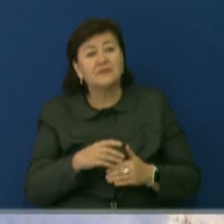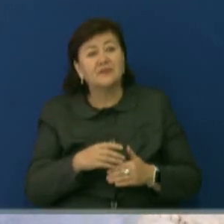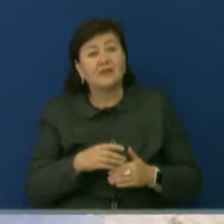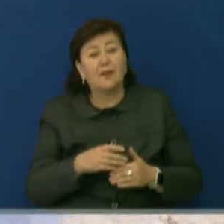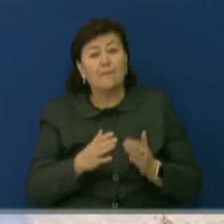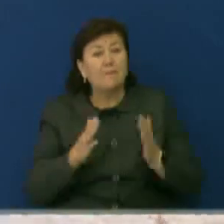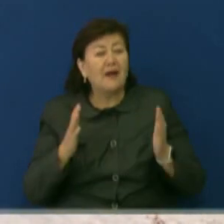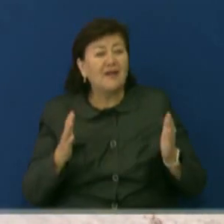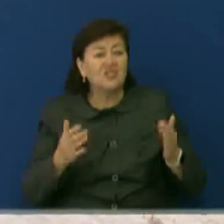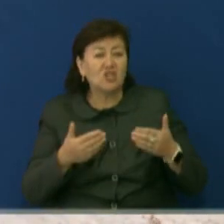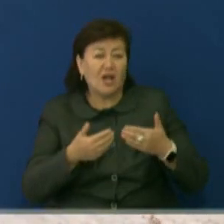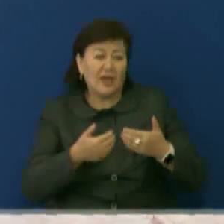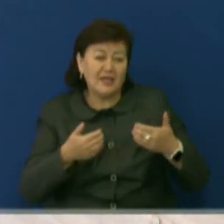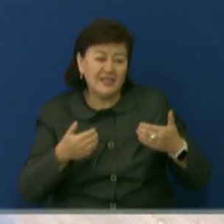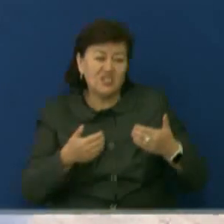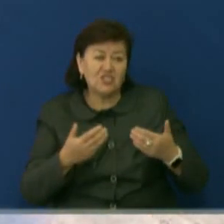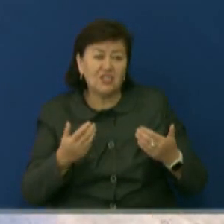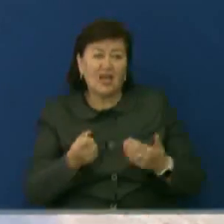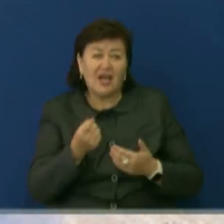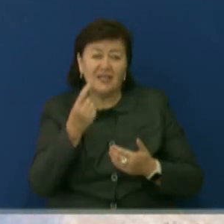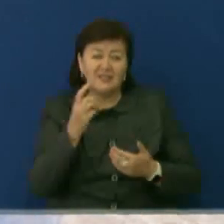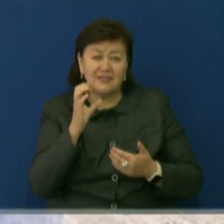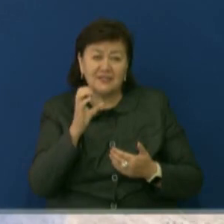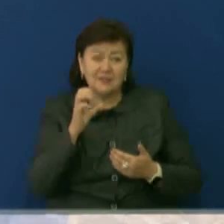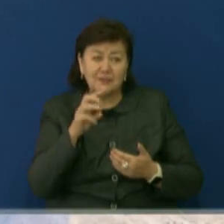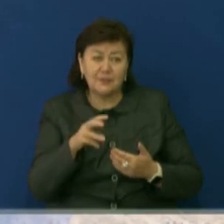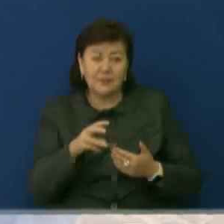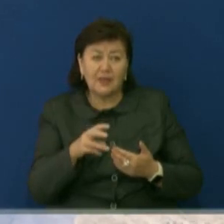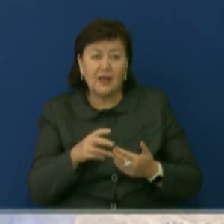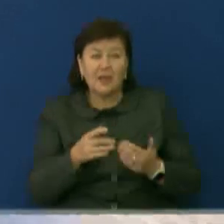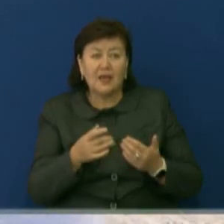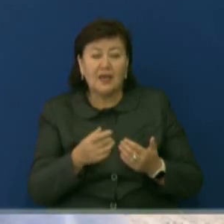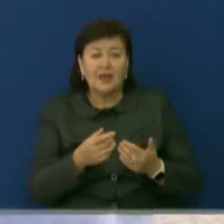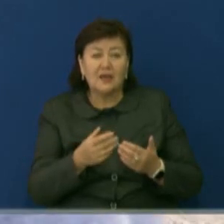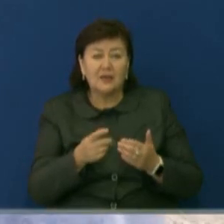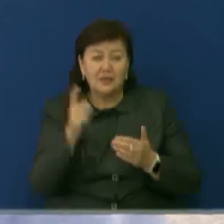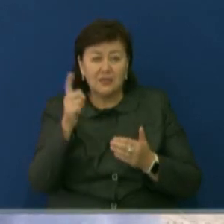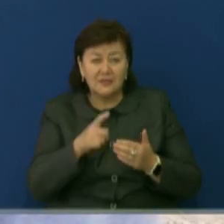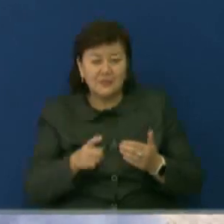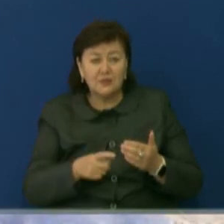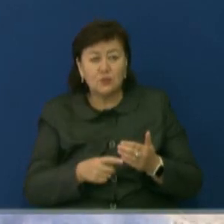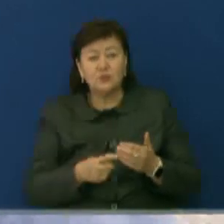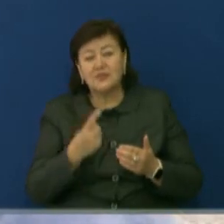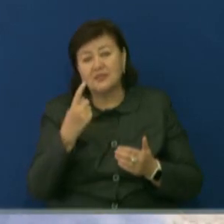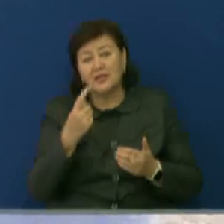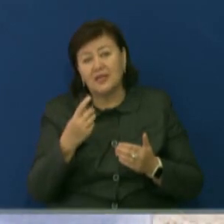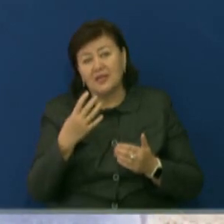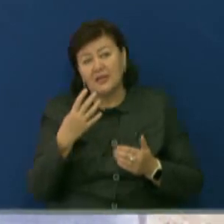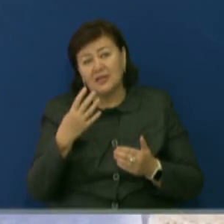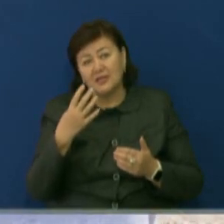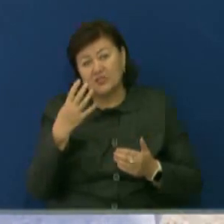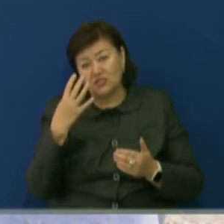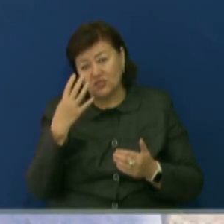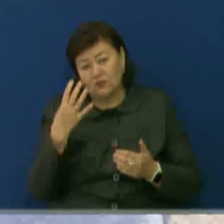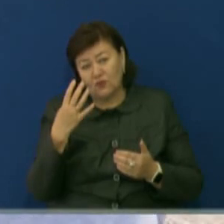Внушительная трещина. Трещина, которая составляет 11 сантиметров, растянулась с первого по пятый этаж. Это всерьез напугало жителей. Нам очень